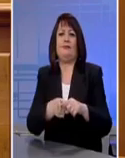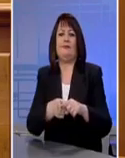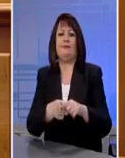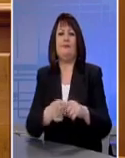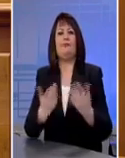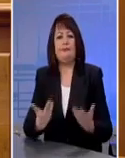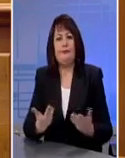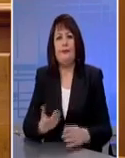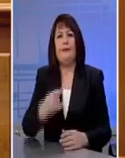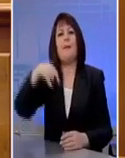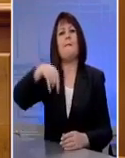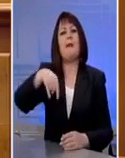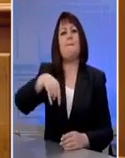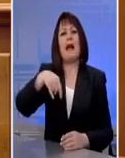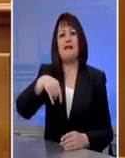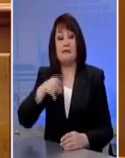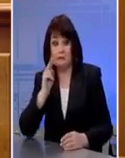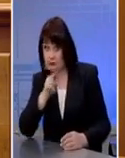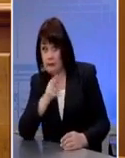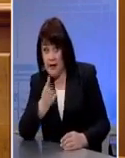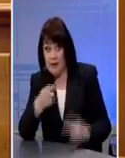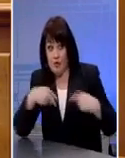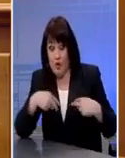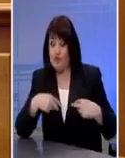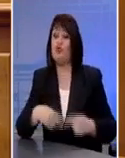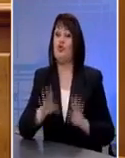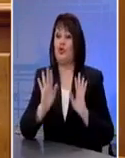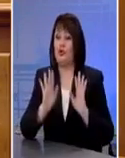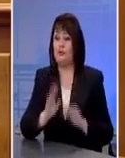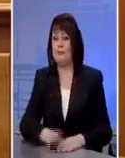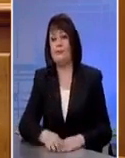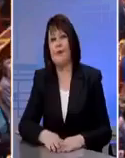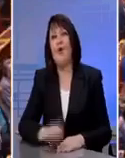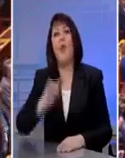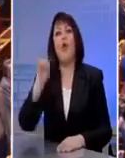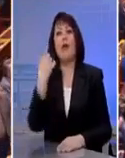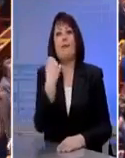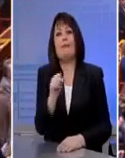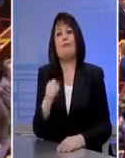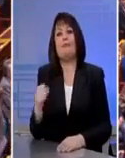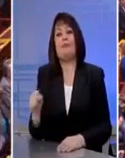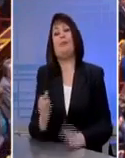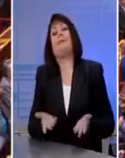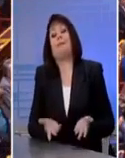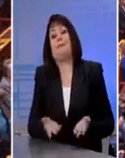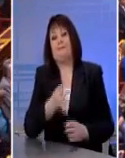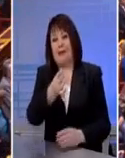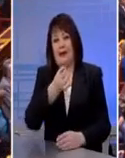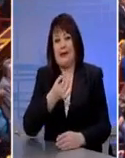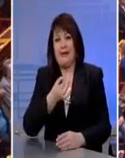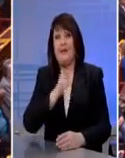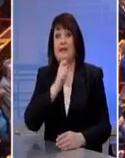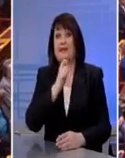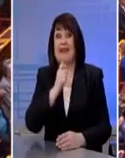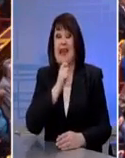Ο κύριος Παπάς είναι εδώ? Όχι. Φροντίζουν όλοι να λείπουν. Με είπε εις μίαν